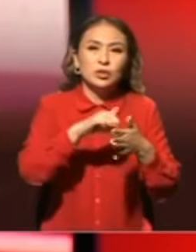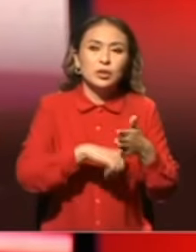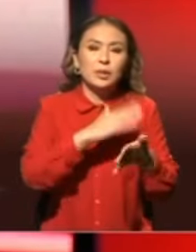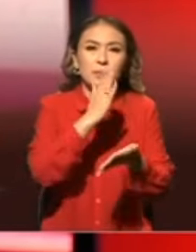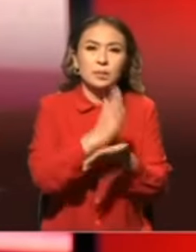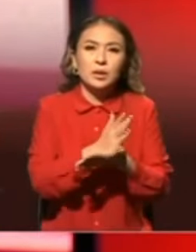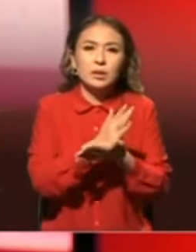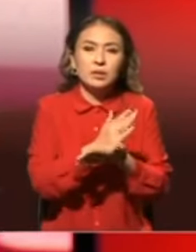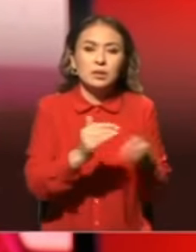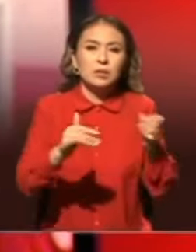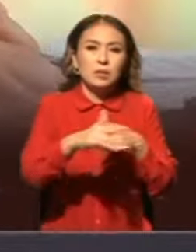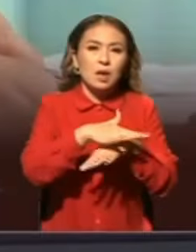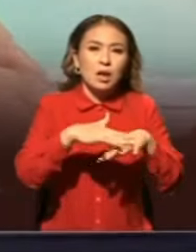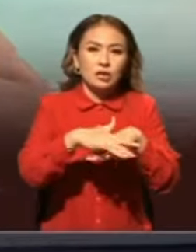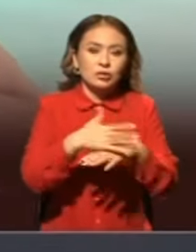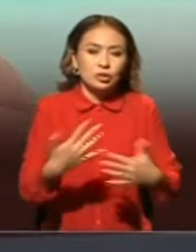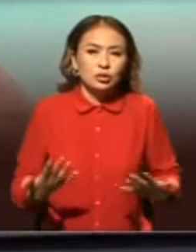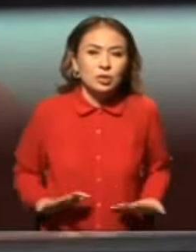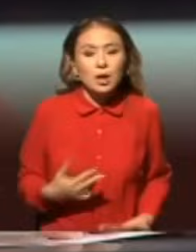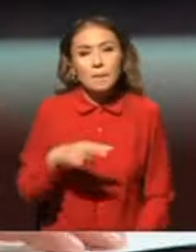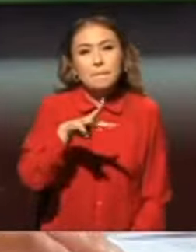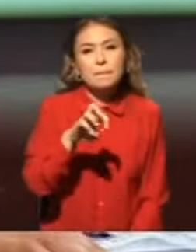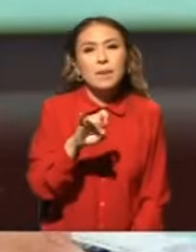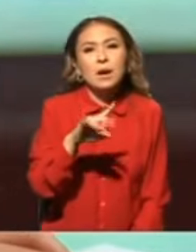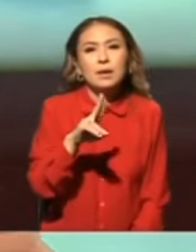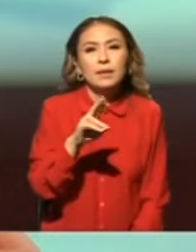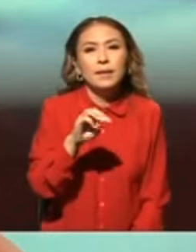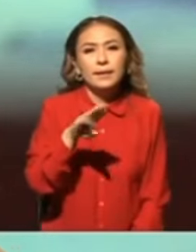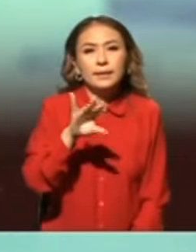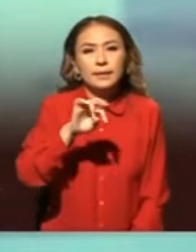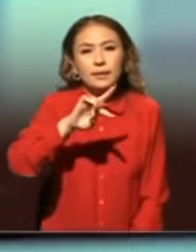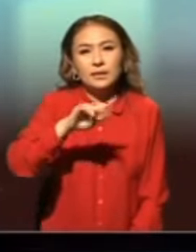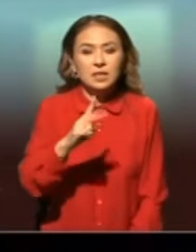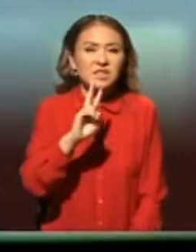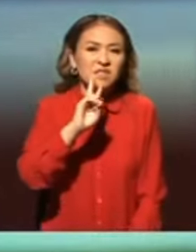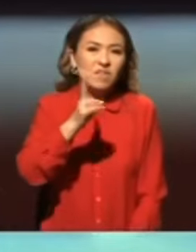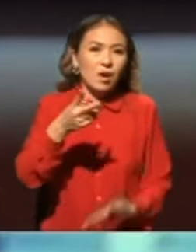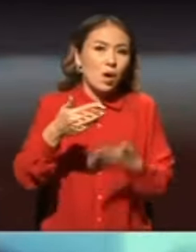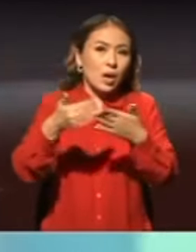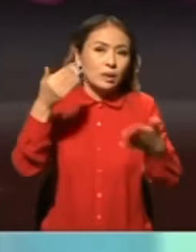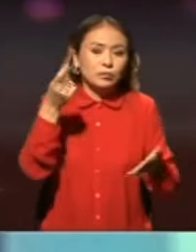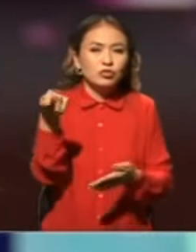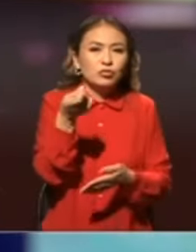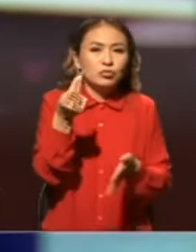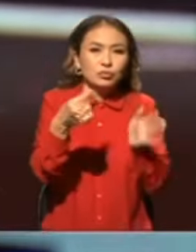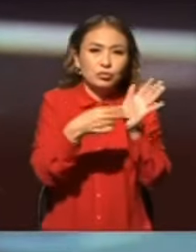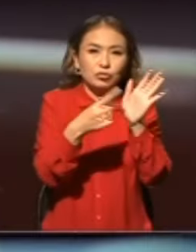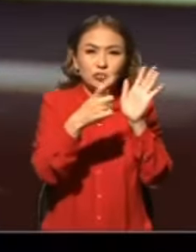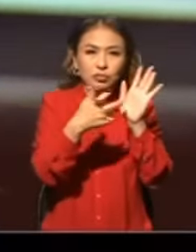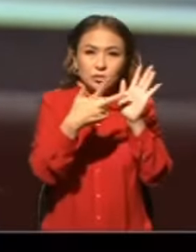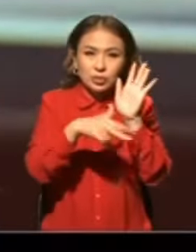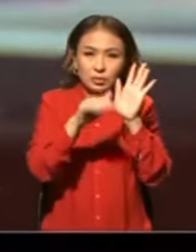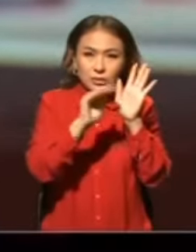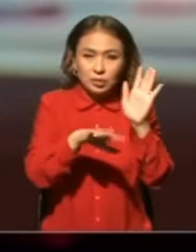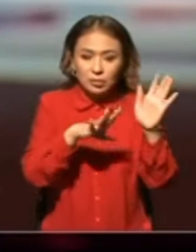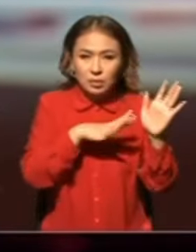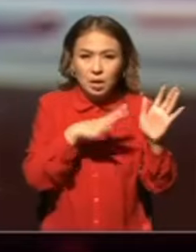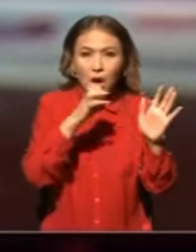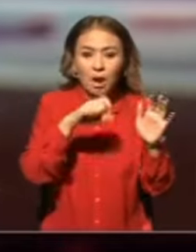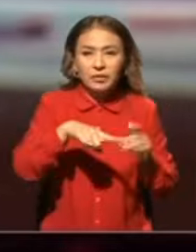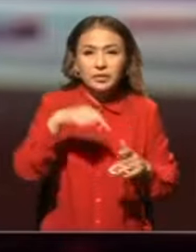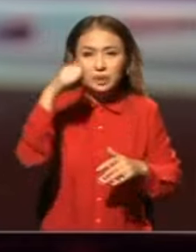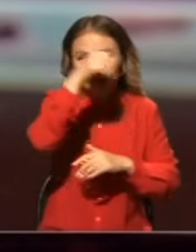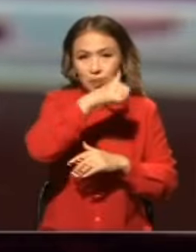Бұл нарықтың жағдайы, маркетинг. Осыдан мысалы 2 жыл бұрын бидайдың бағасы қанша? 180 мың теңгеге барып кетті. Биыл